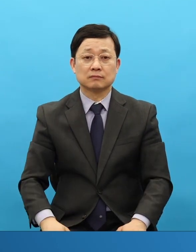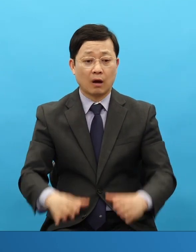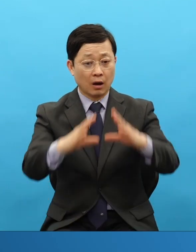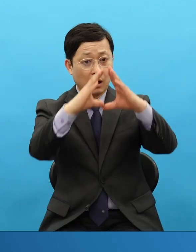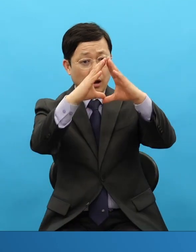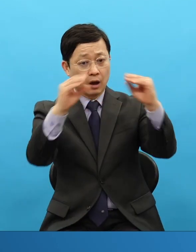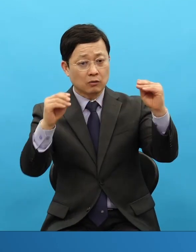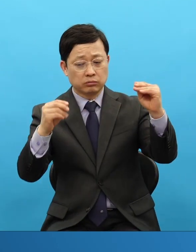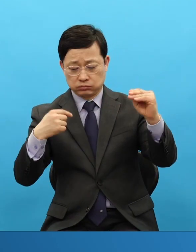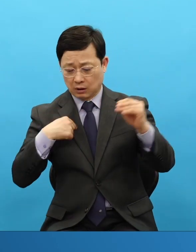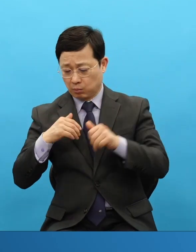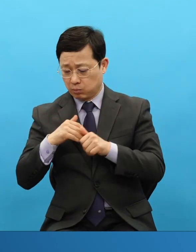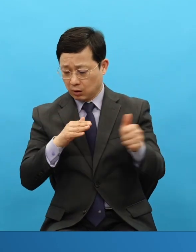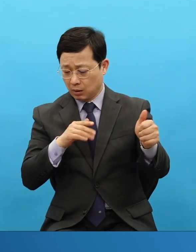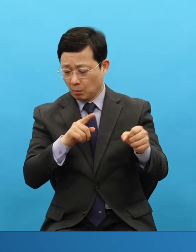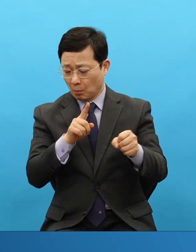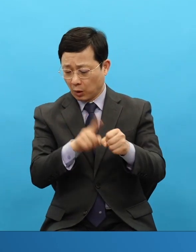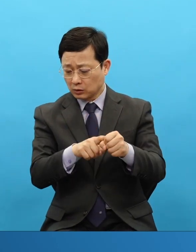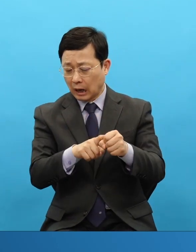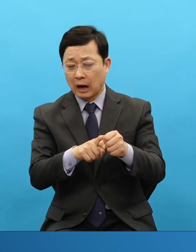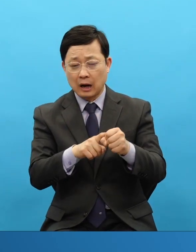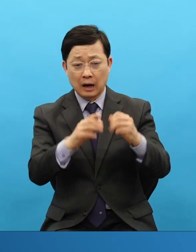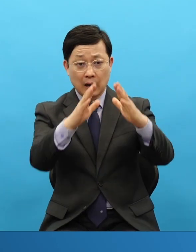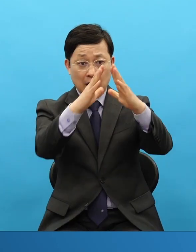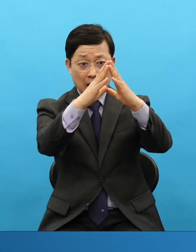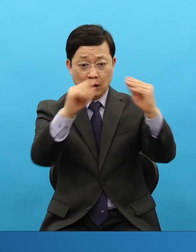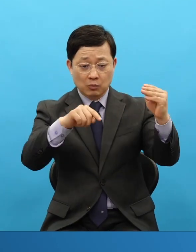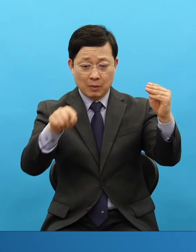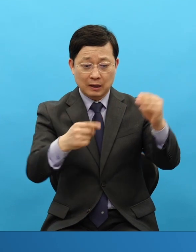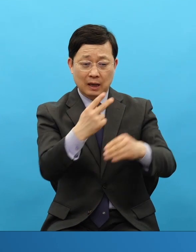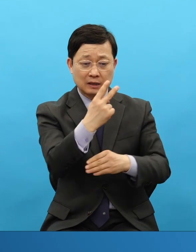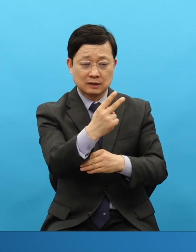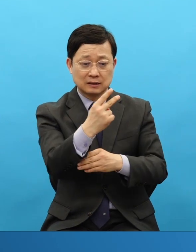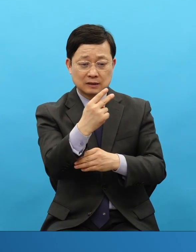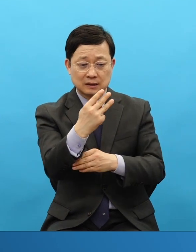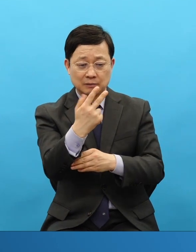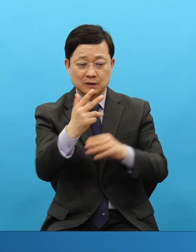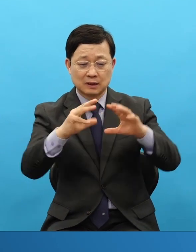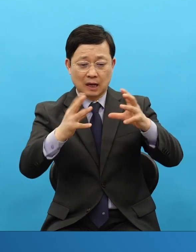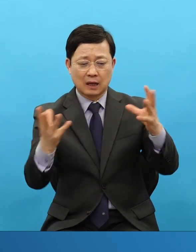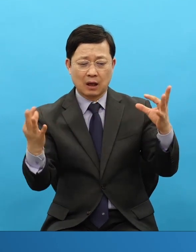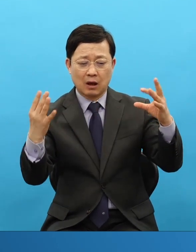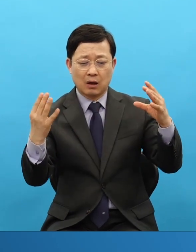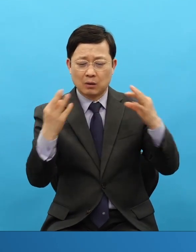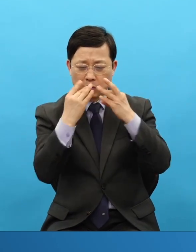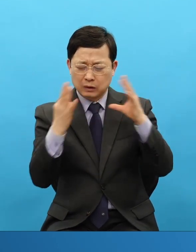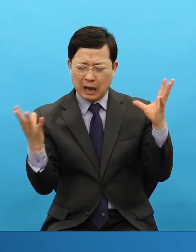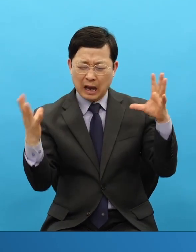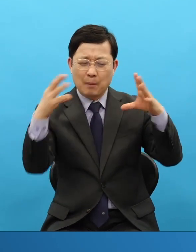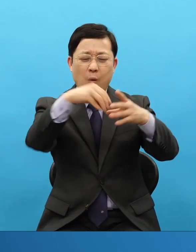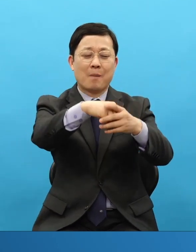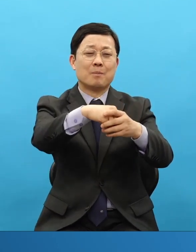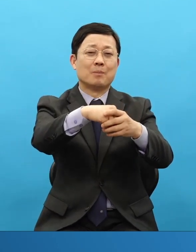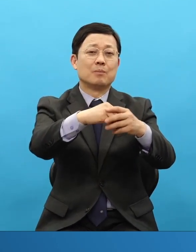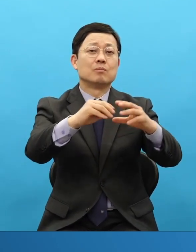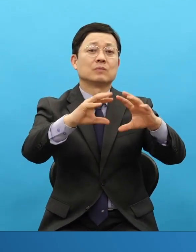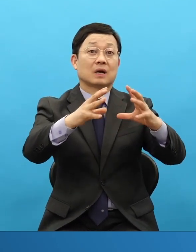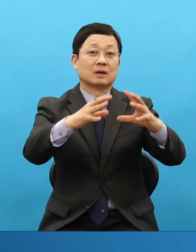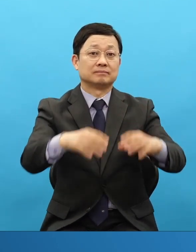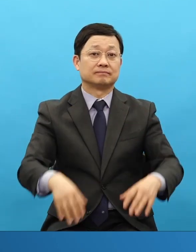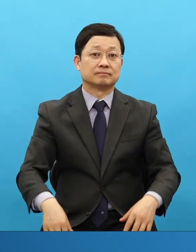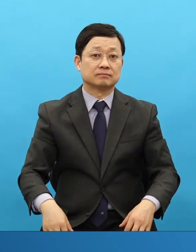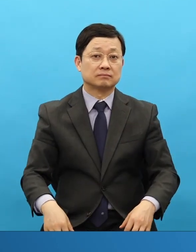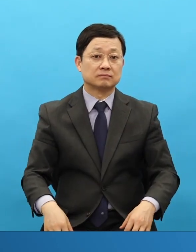Egypt? 여기가 237 나라시니까요. That is where the 237 nations are. 간단한 거예요. It's simple. 왜